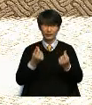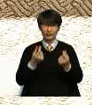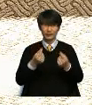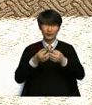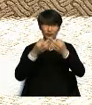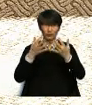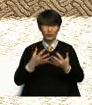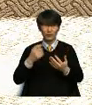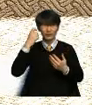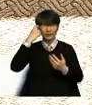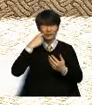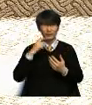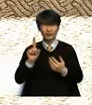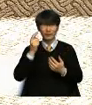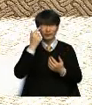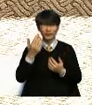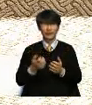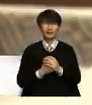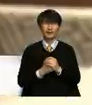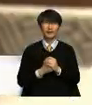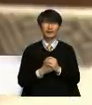그간의 소회가 궁금합니다.